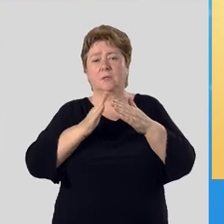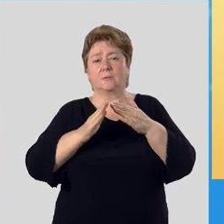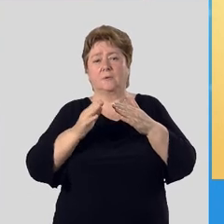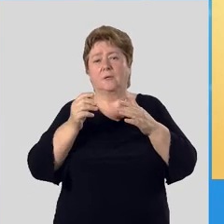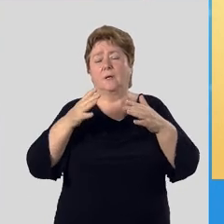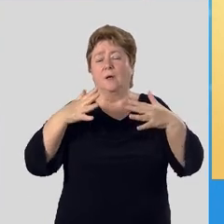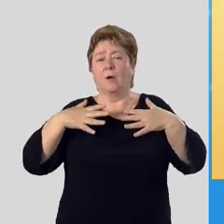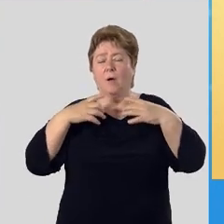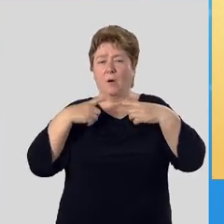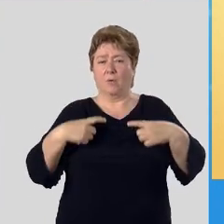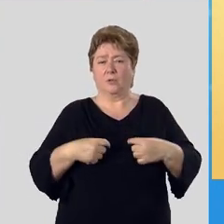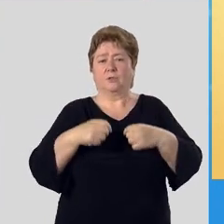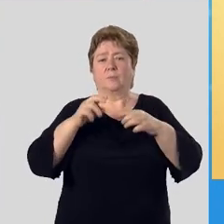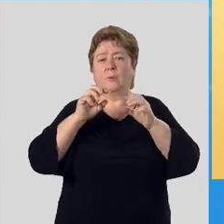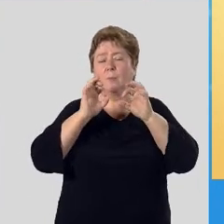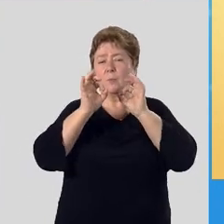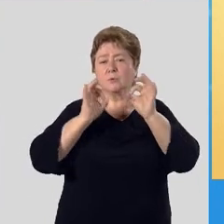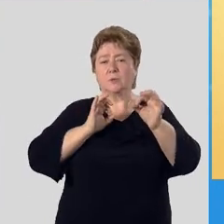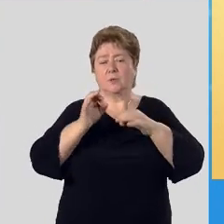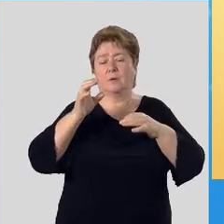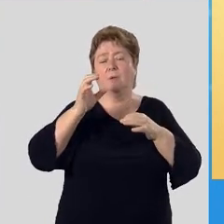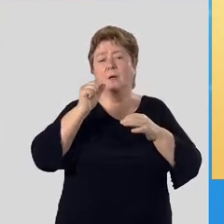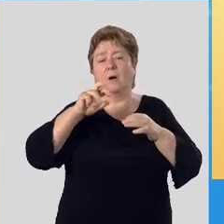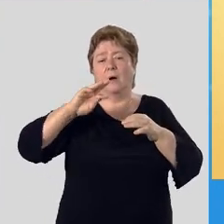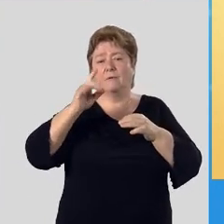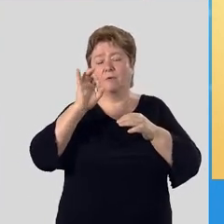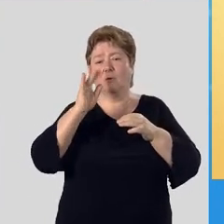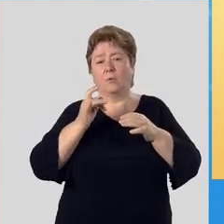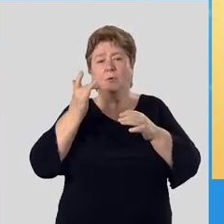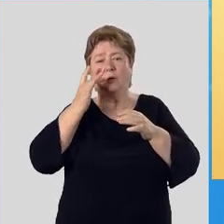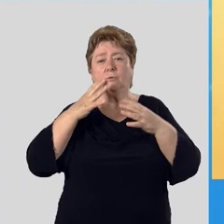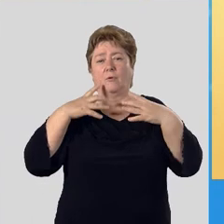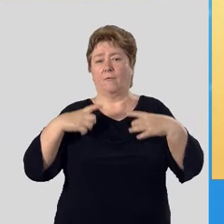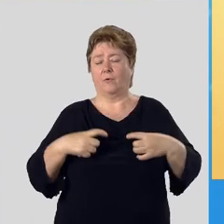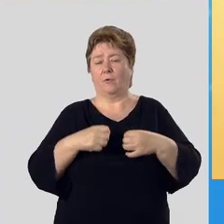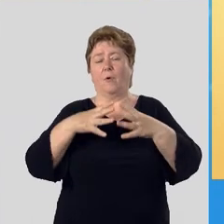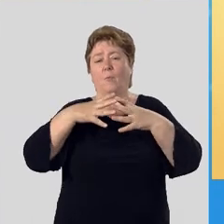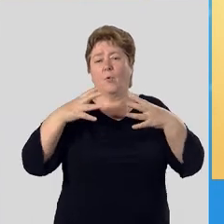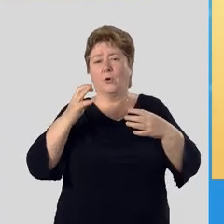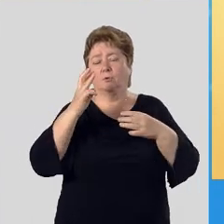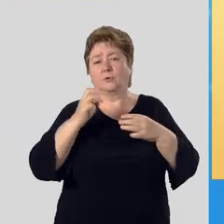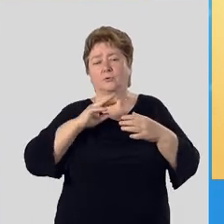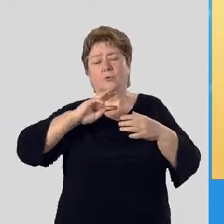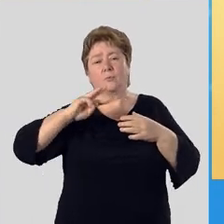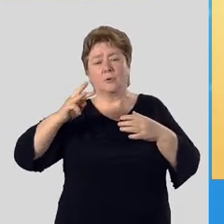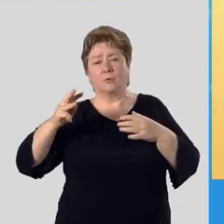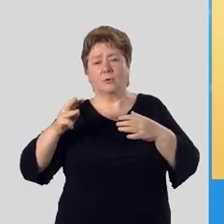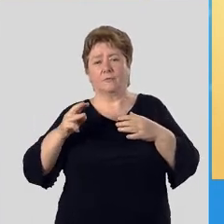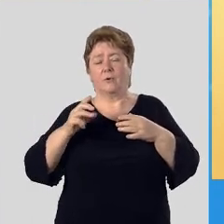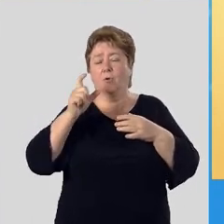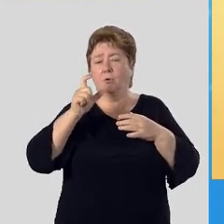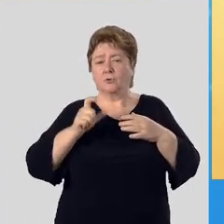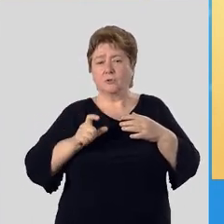закачиваются легочными пузырьками, альвеолами, которых в легких человека более 300 миллионов.